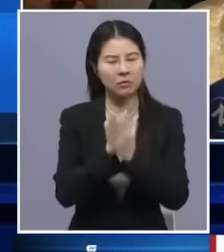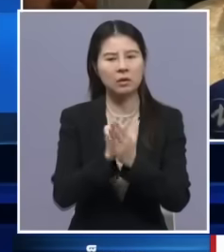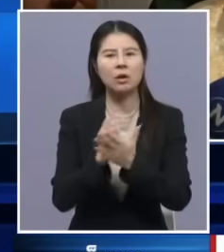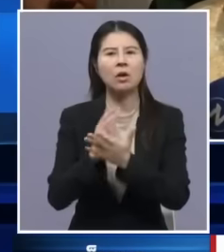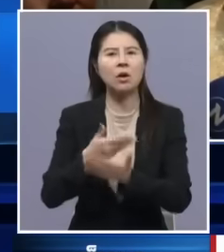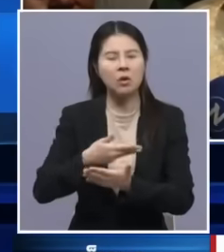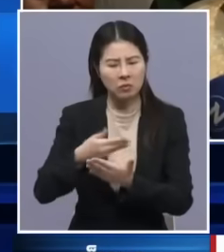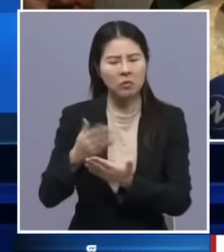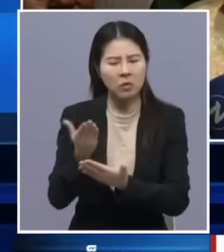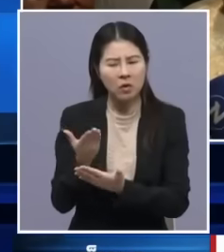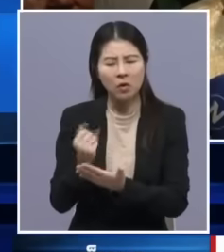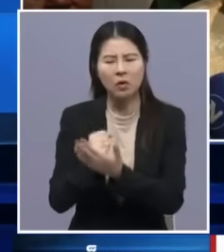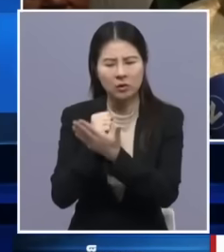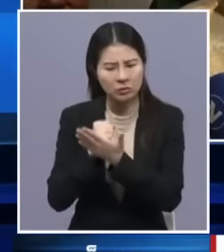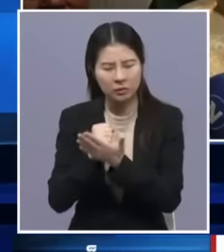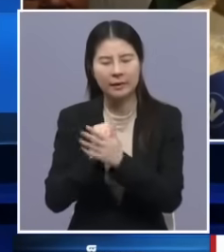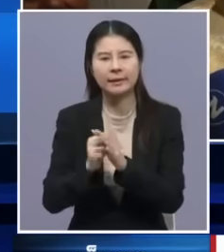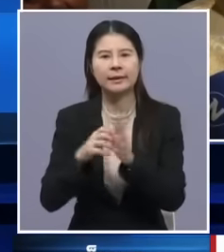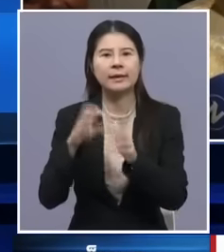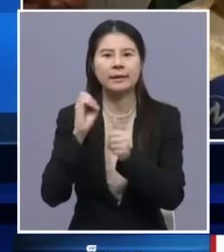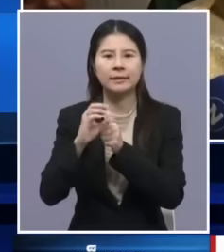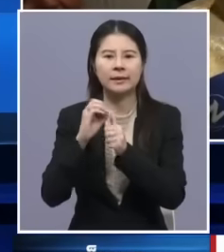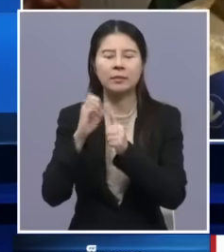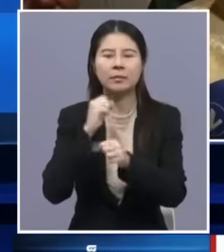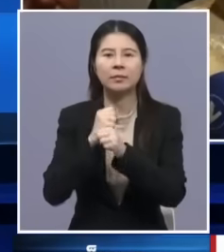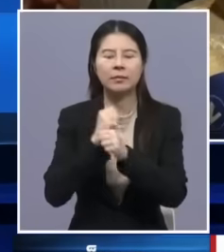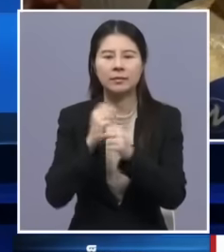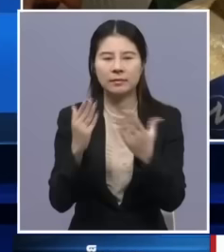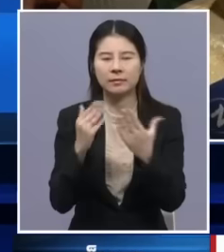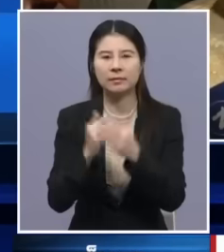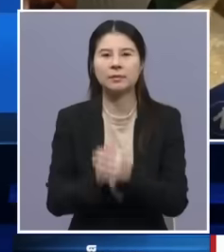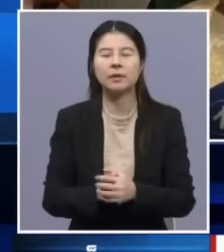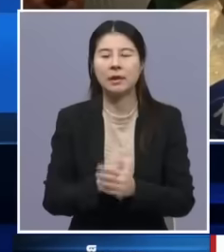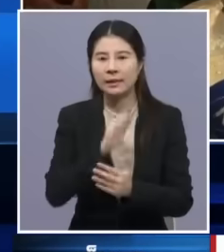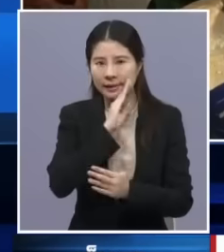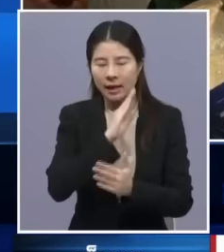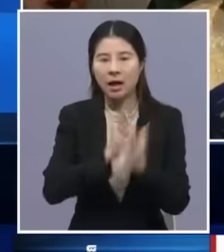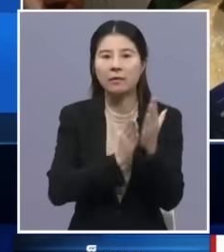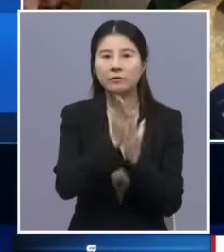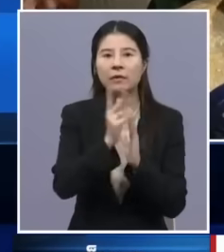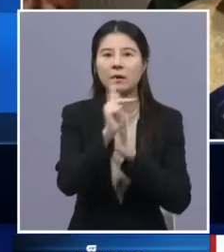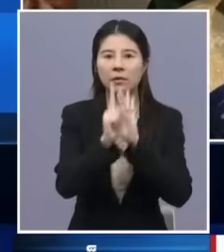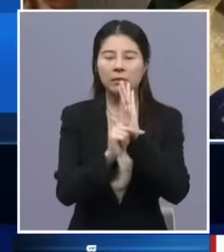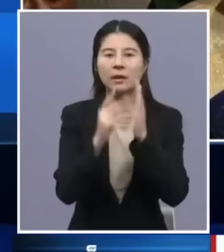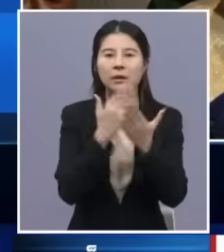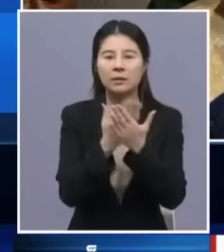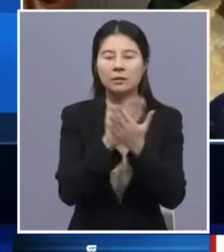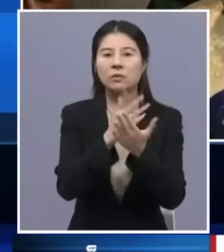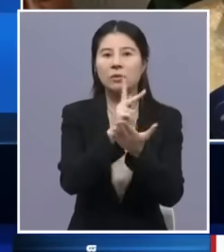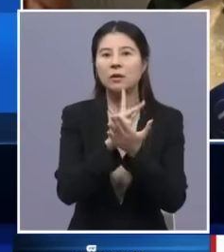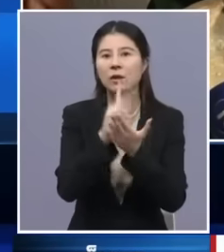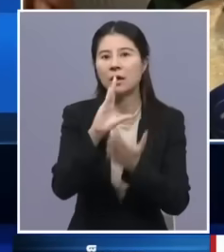ควรทำอย่างไรถึงจะทำได้เพื่อช่วยแก้วิกฤตหากกฤษฎีกาตอบมาว่าออกร่างกฎหมายเงินกู้